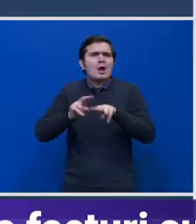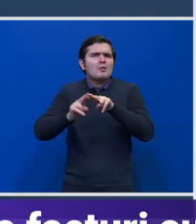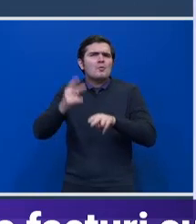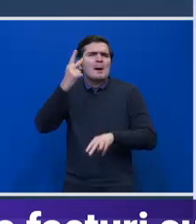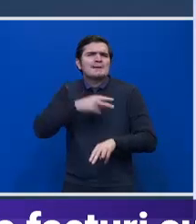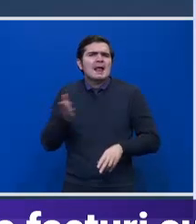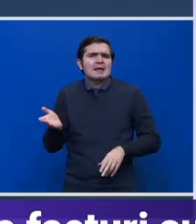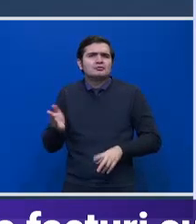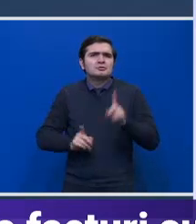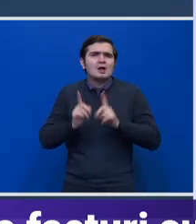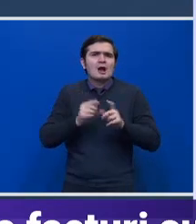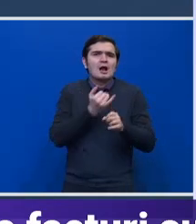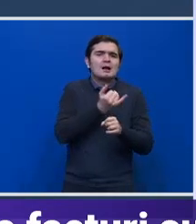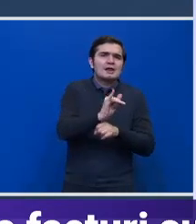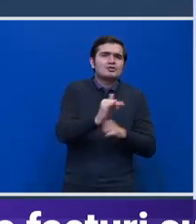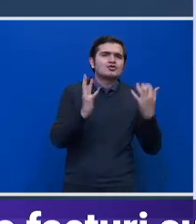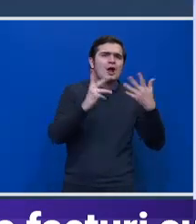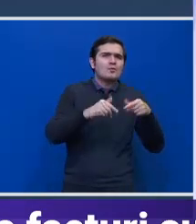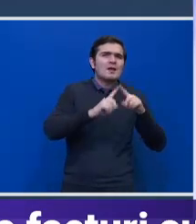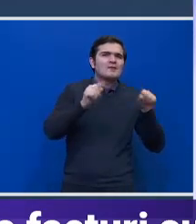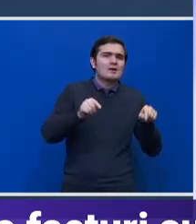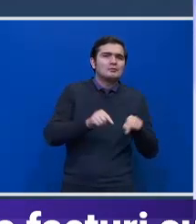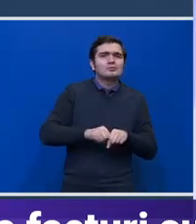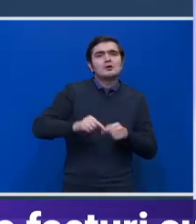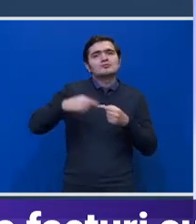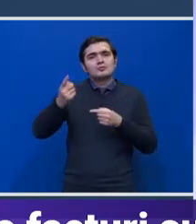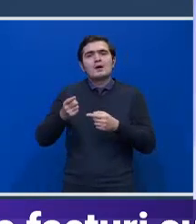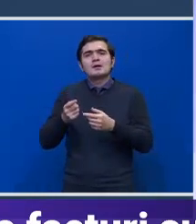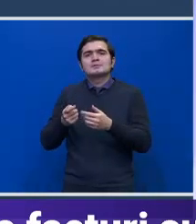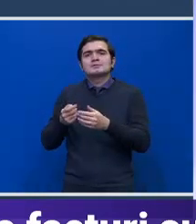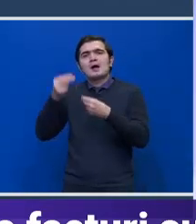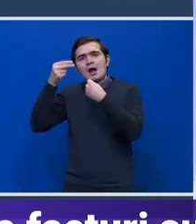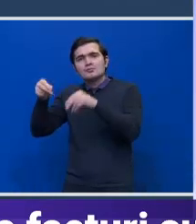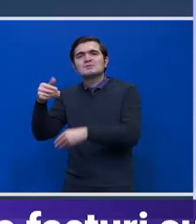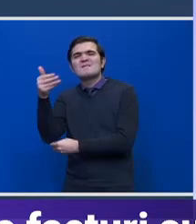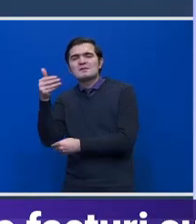factura lui este calculată greșit și astfel să poată da un semn către furnizor?